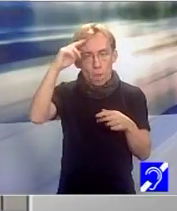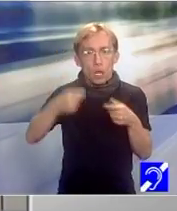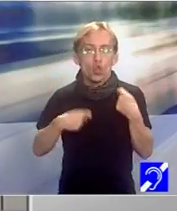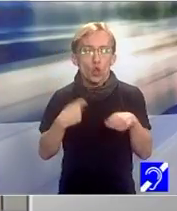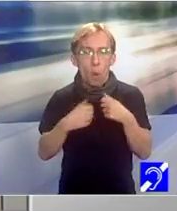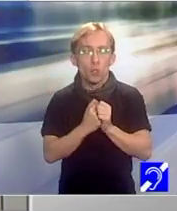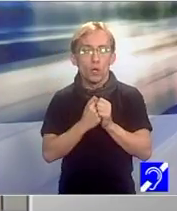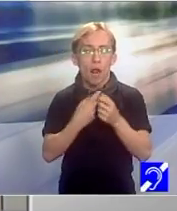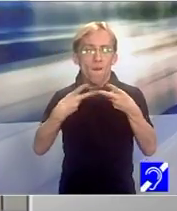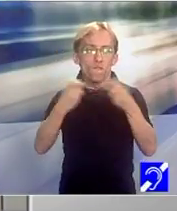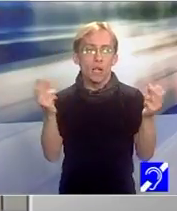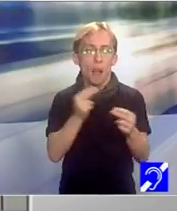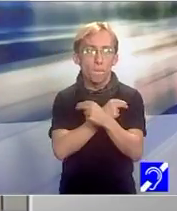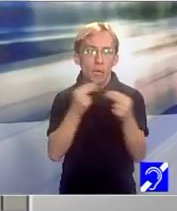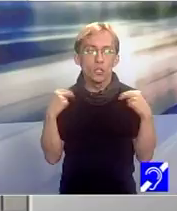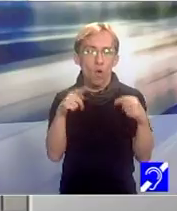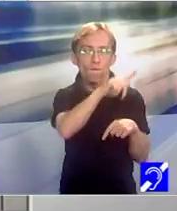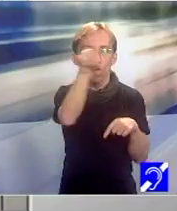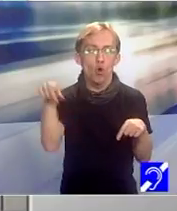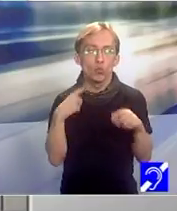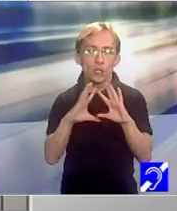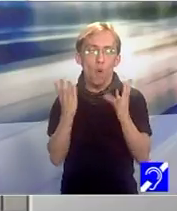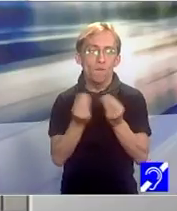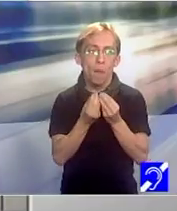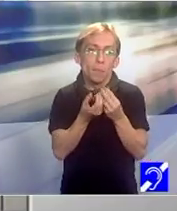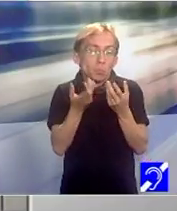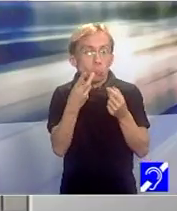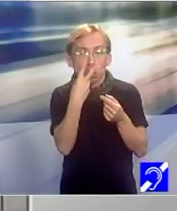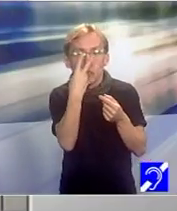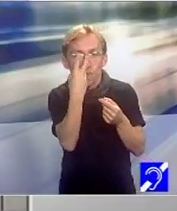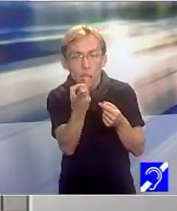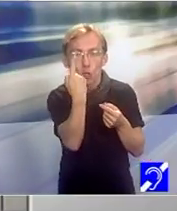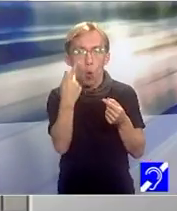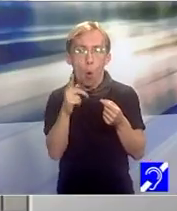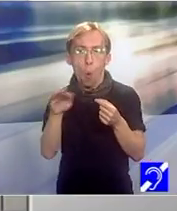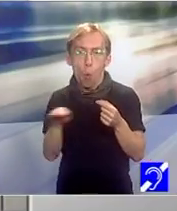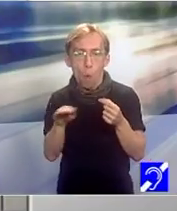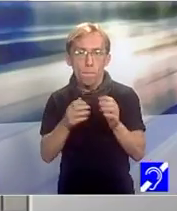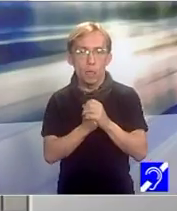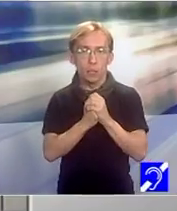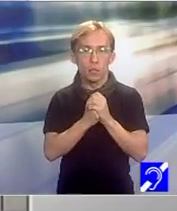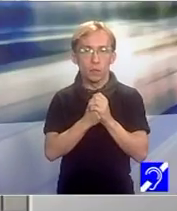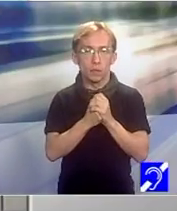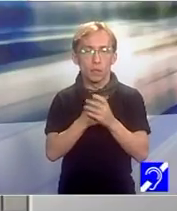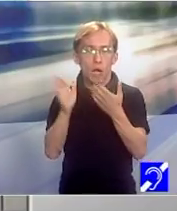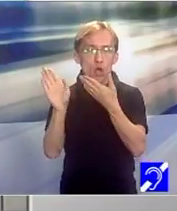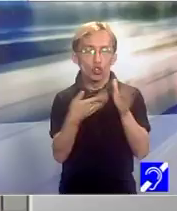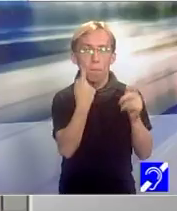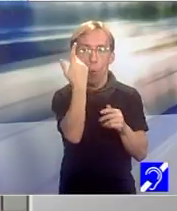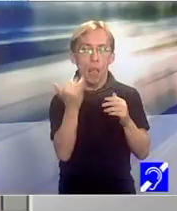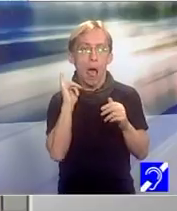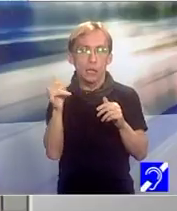la Fără Prejudecăți că atunci când într-o familie se ivește un copil sau o persoană cu nevoi speciale, toată atenția se concentrează acolo, începe un